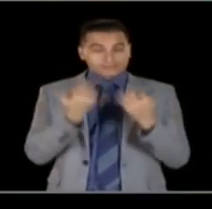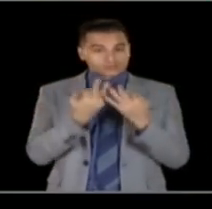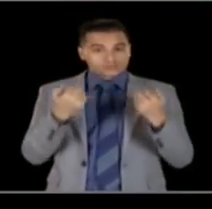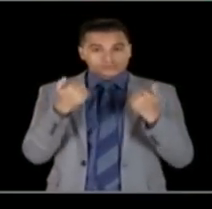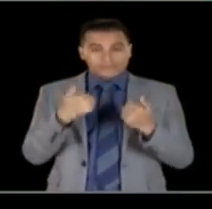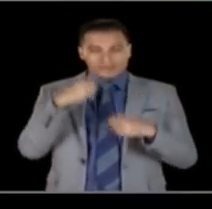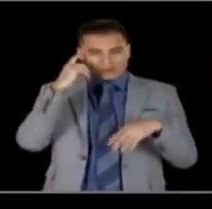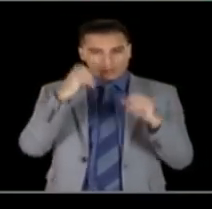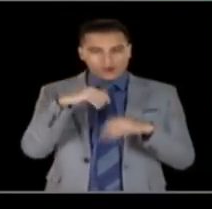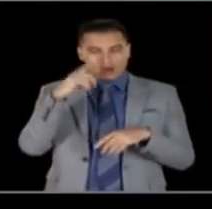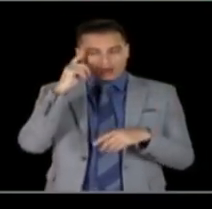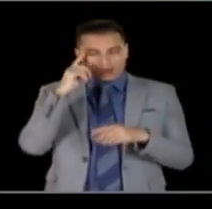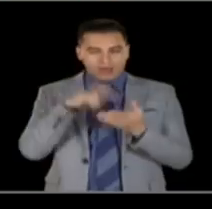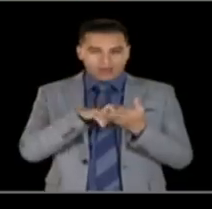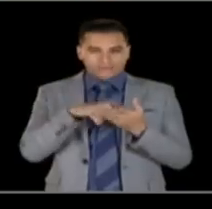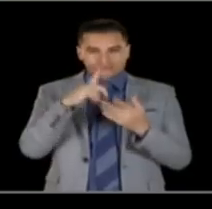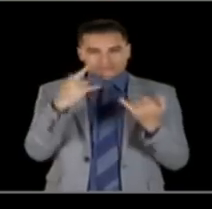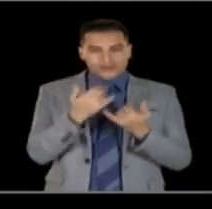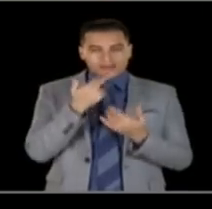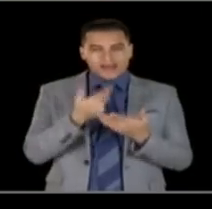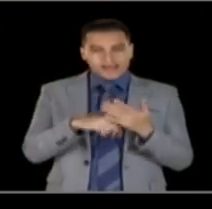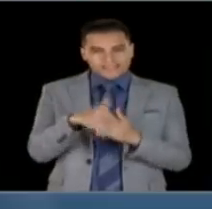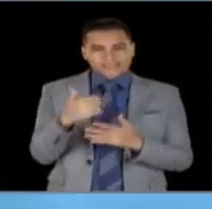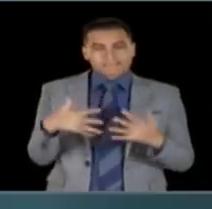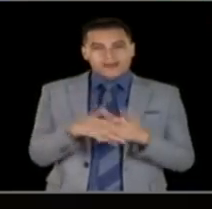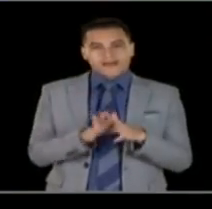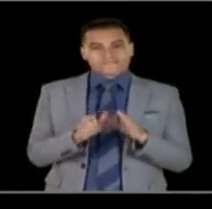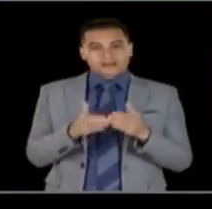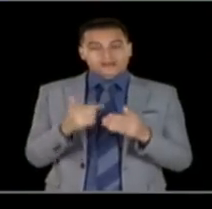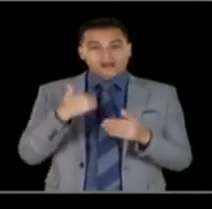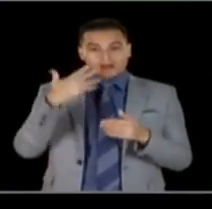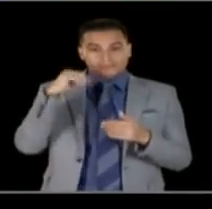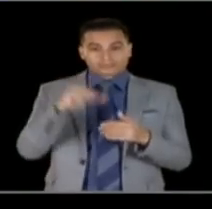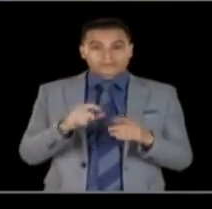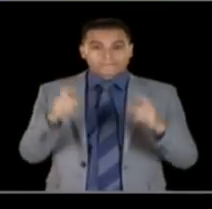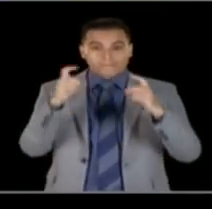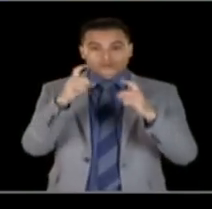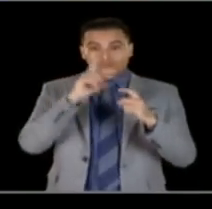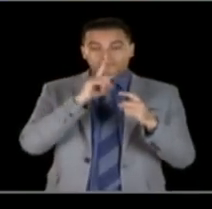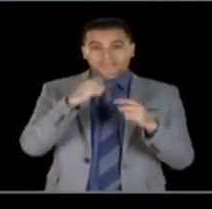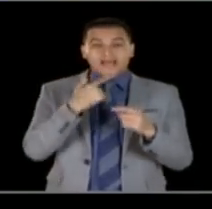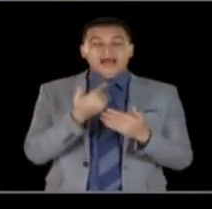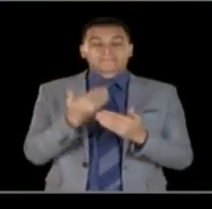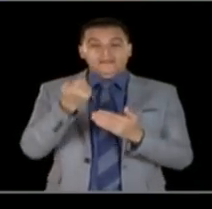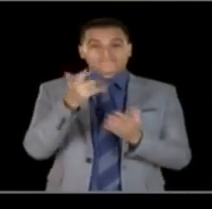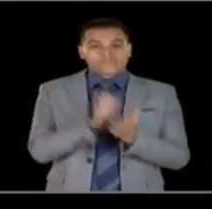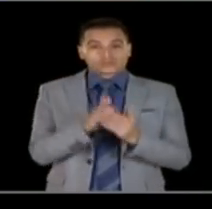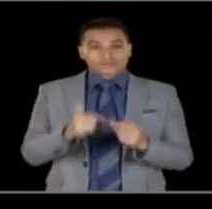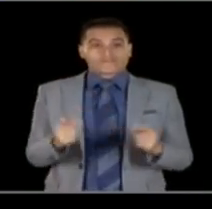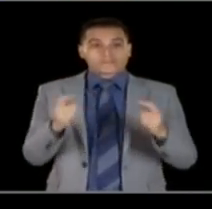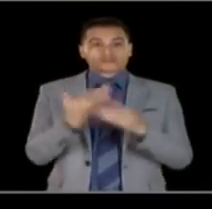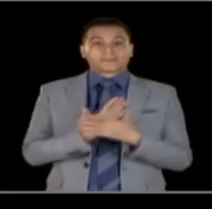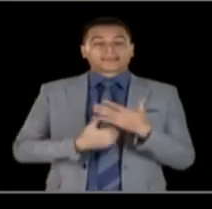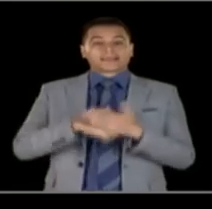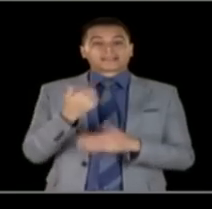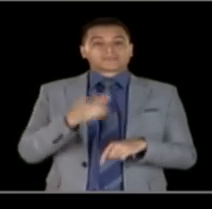شوية متوترة، فربنا يستر بإذن الله وأقدر أحقق شيء كويس للفريق بتاعي. احنا خسرنا الماتش اللي فات، والامل املنا في الماتش ده ان احنا نكسب